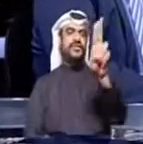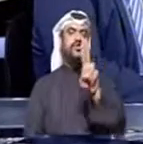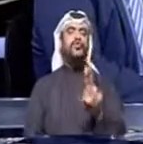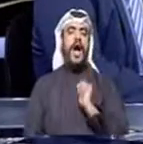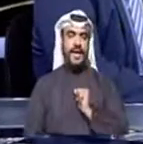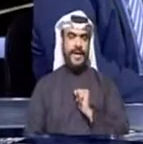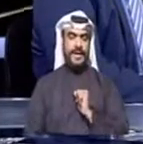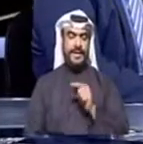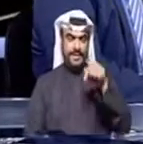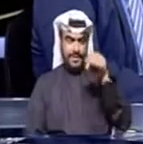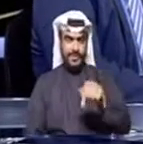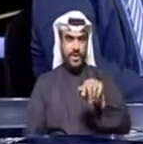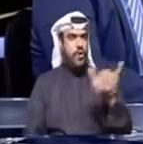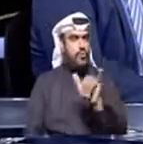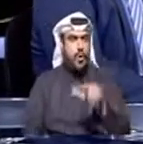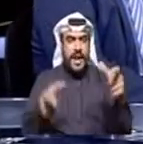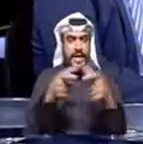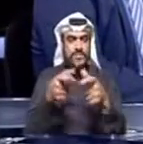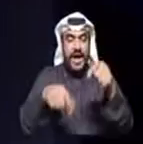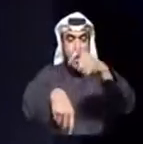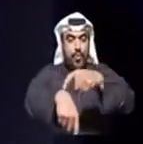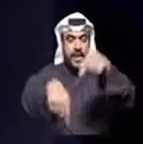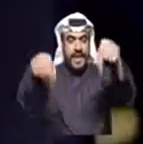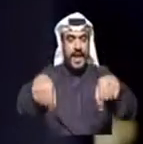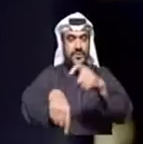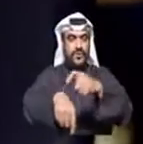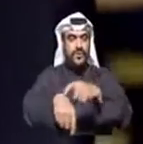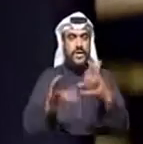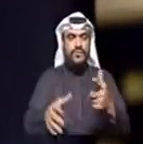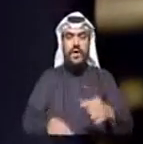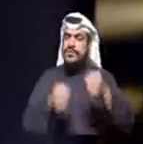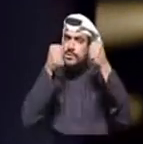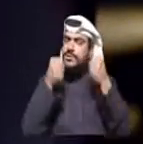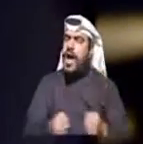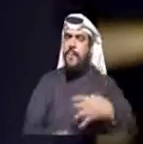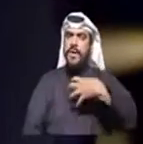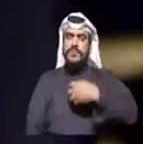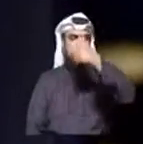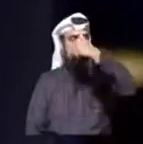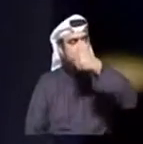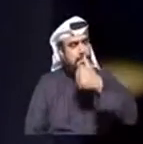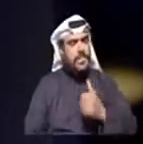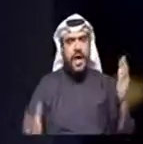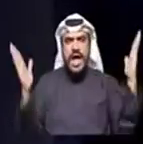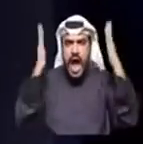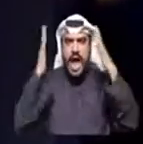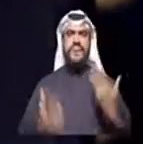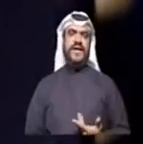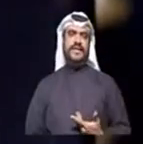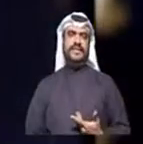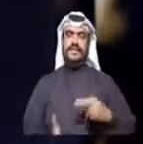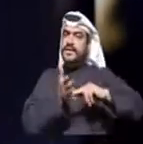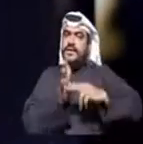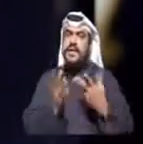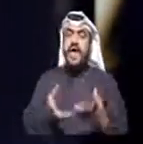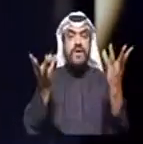حرسي، ما أهمية هذا الاجتماع في وقت وصل فيه الوضع الإنساني جدا مأساوي في سوريا، خاصة لو أخذنا بعين